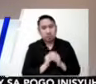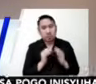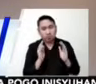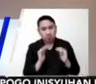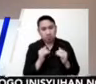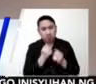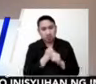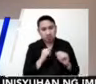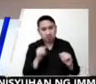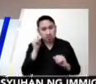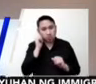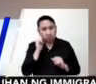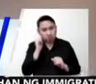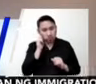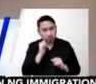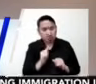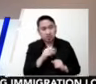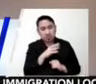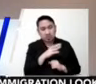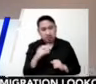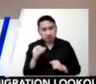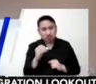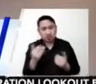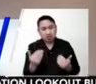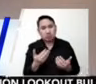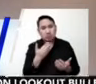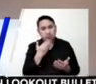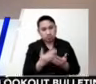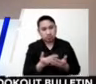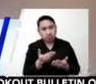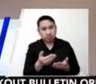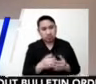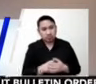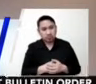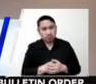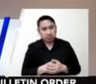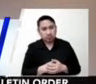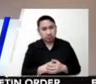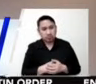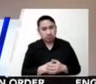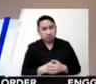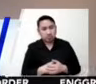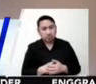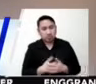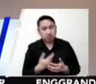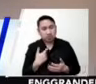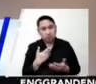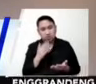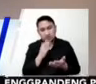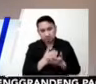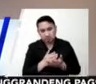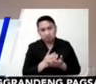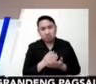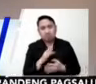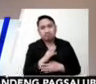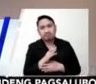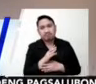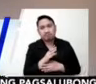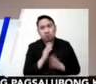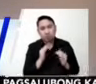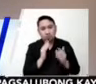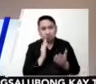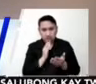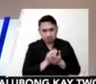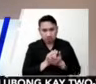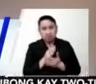palagi at ah nasa maayos kayong kalagayan diyan lahat tigilan na po natin to at ah i-celebrate